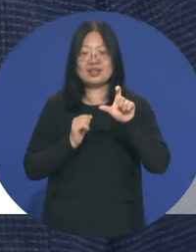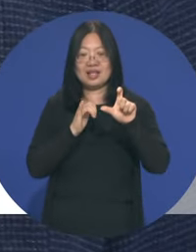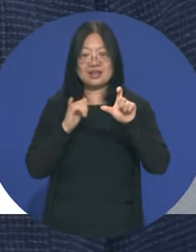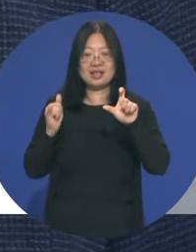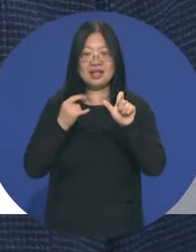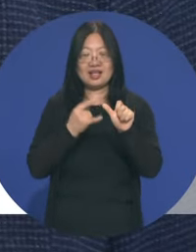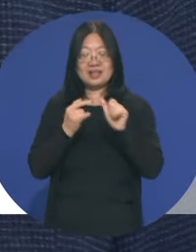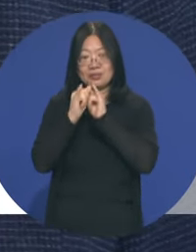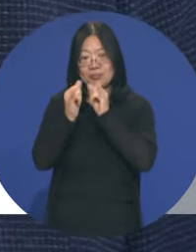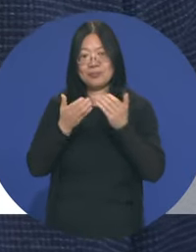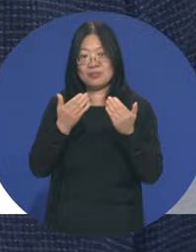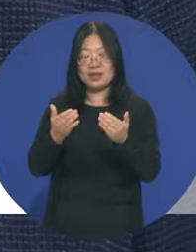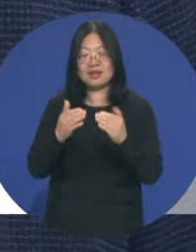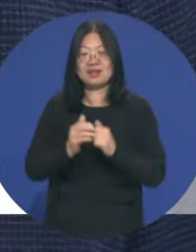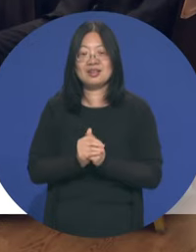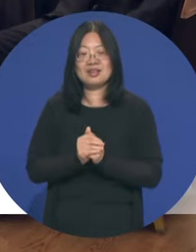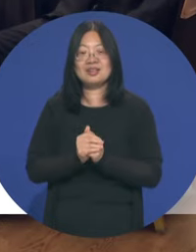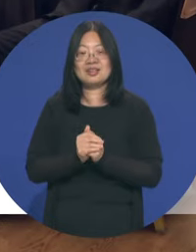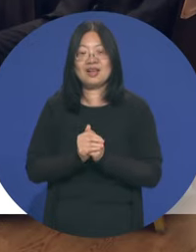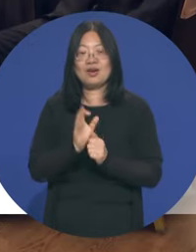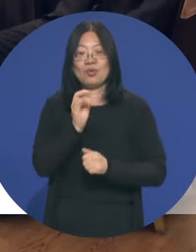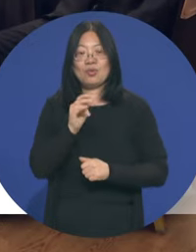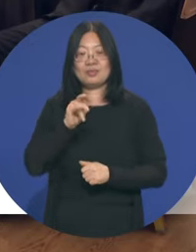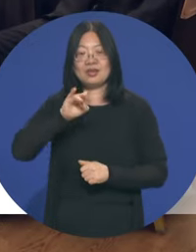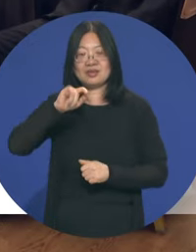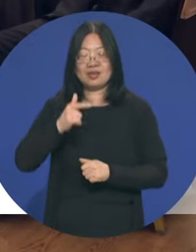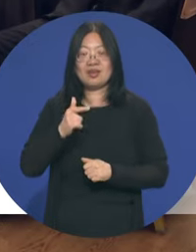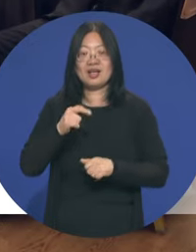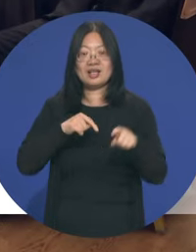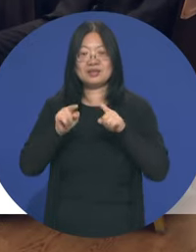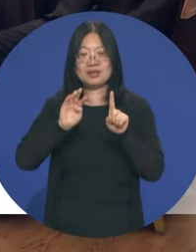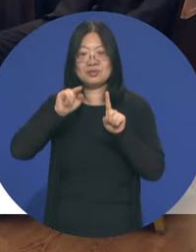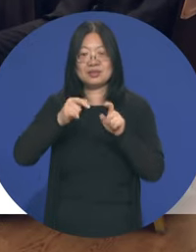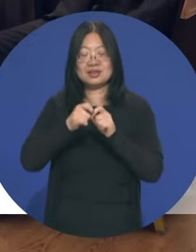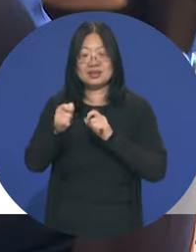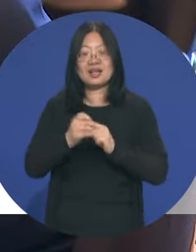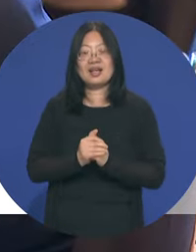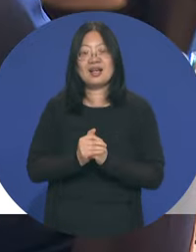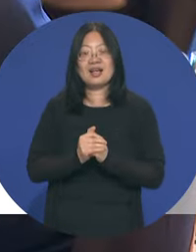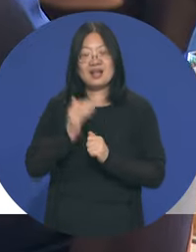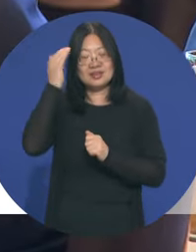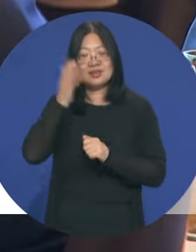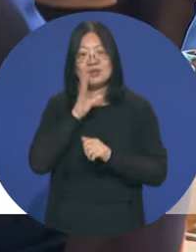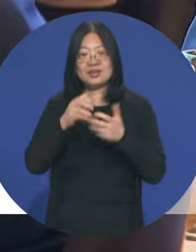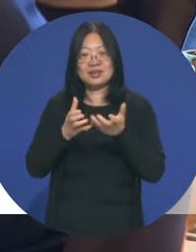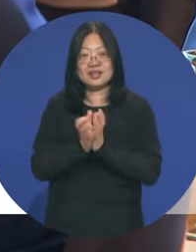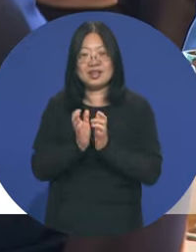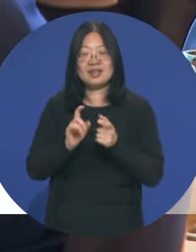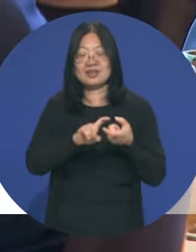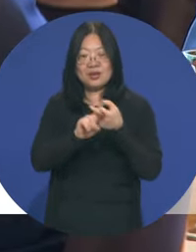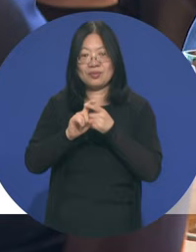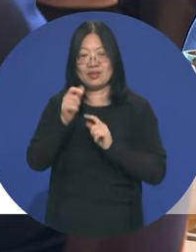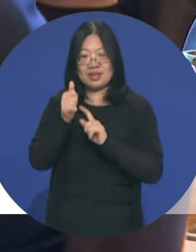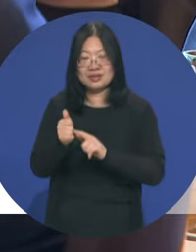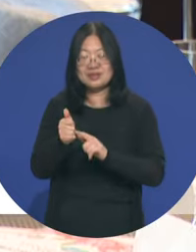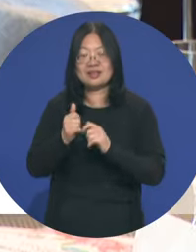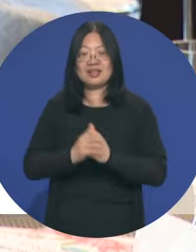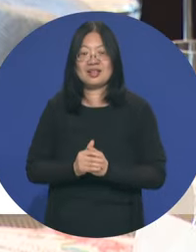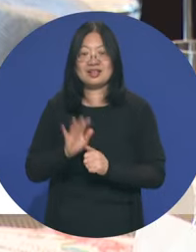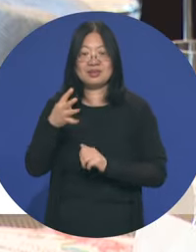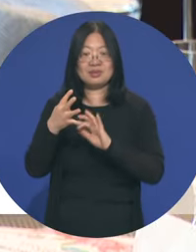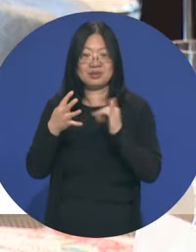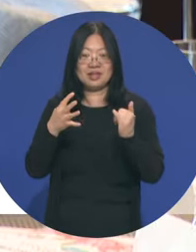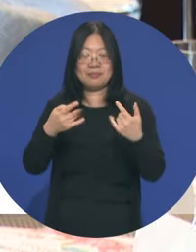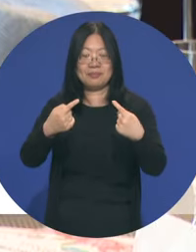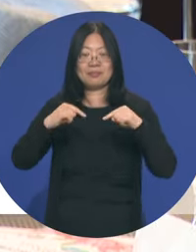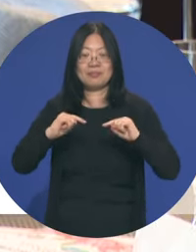15명을 표창했습니다. 기념식엔 오병권 행정일 부지사, 대한노인회 경기도연합회장과 회원, 각 시군구 지회장